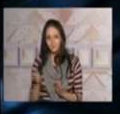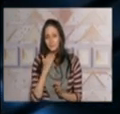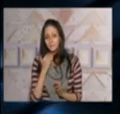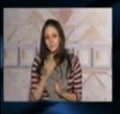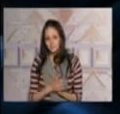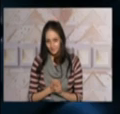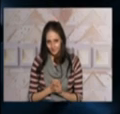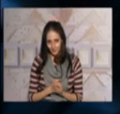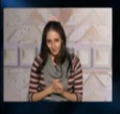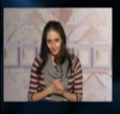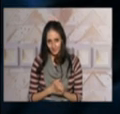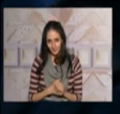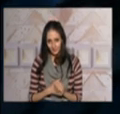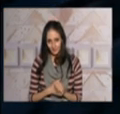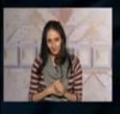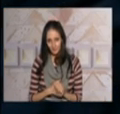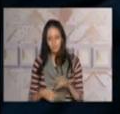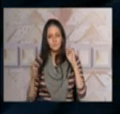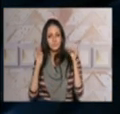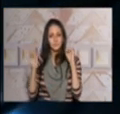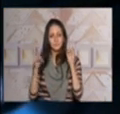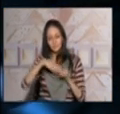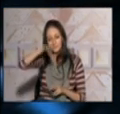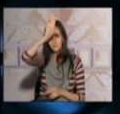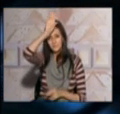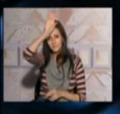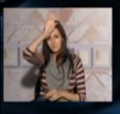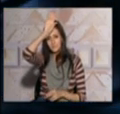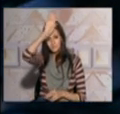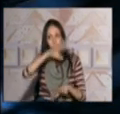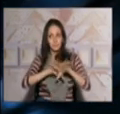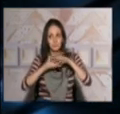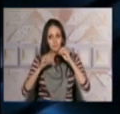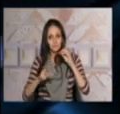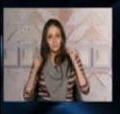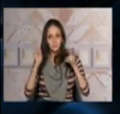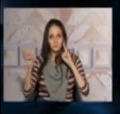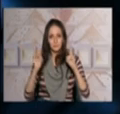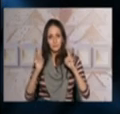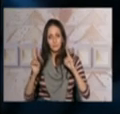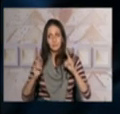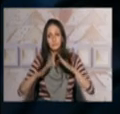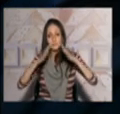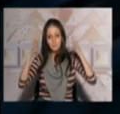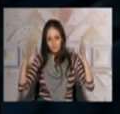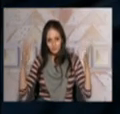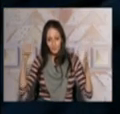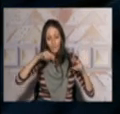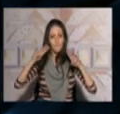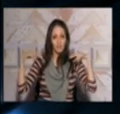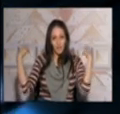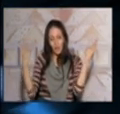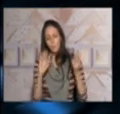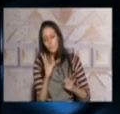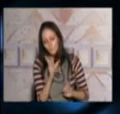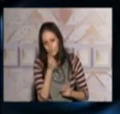موضوع موكب المومياوات عمل صدى عالمي عالي جدا، وده احنا حاسين بيه جدا بعد عوده السياحه التدريجيه اللي